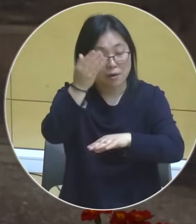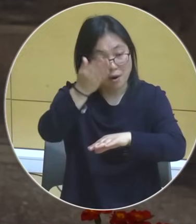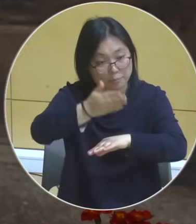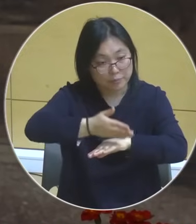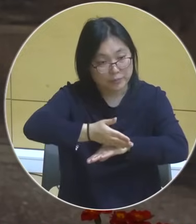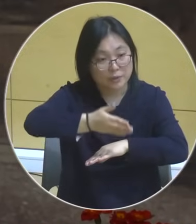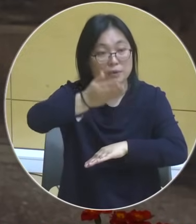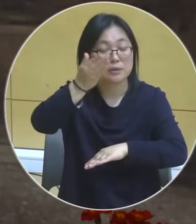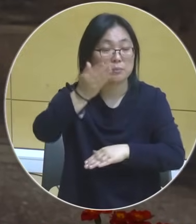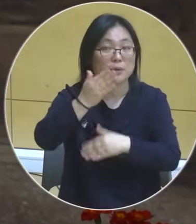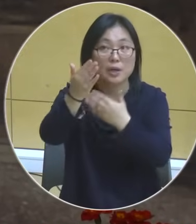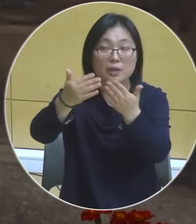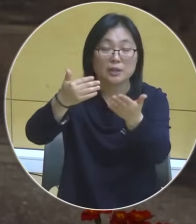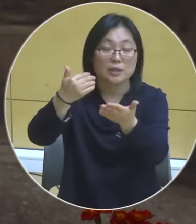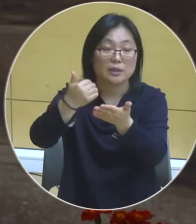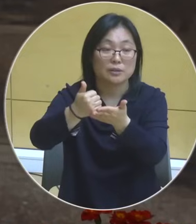감사하면서